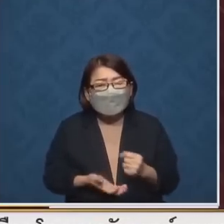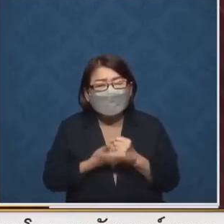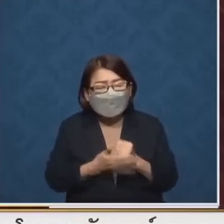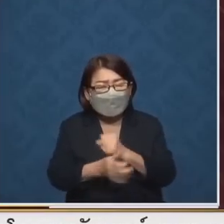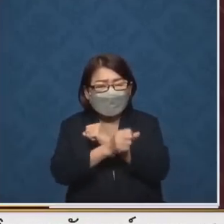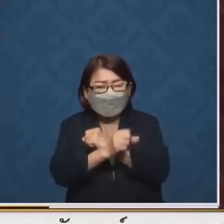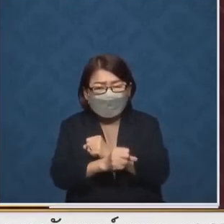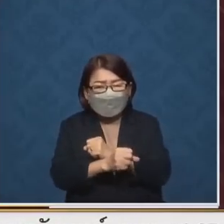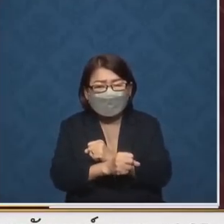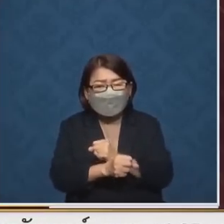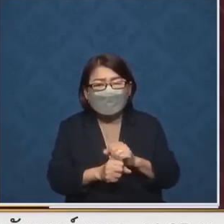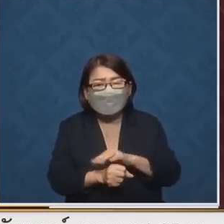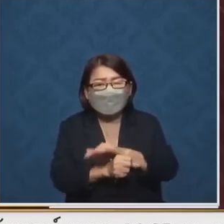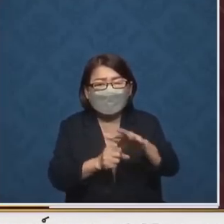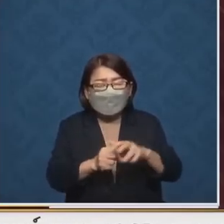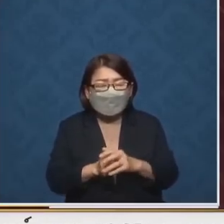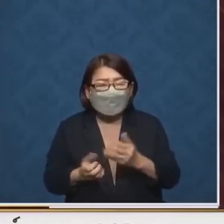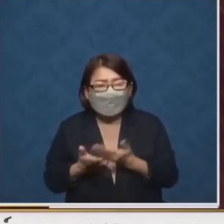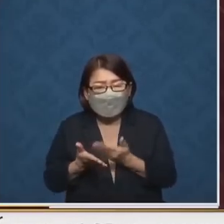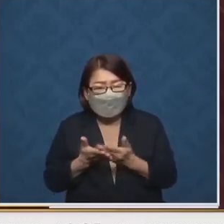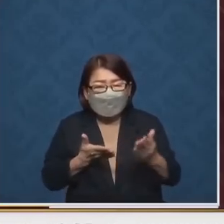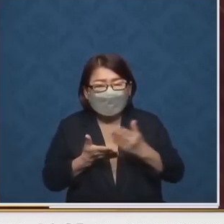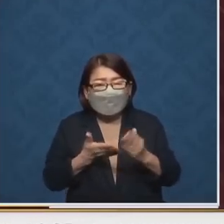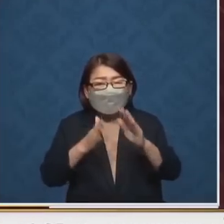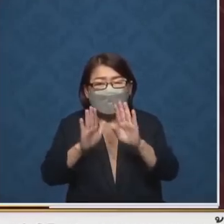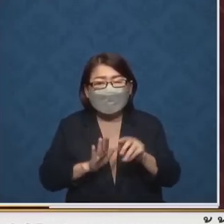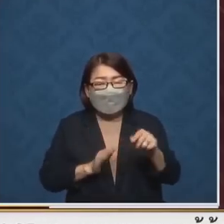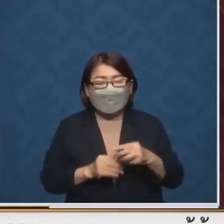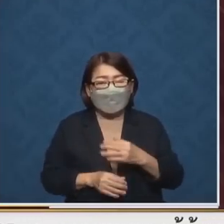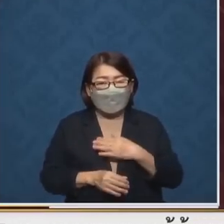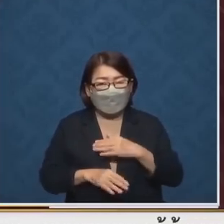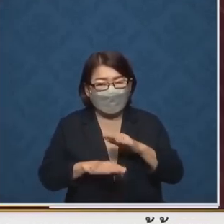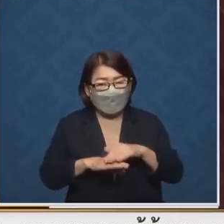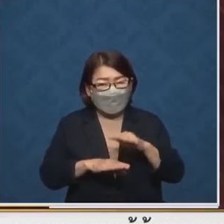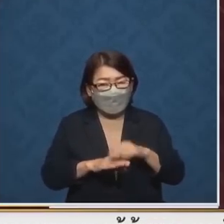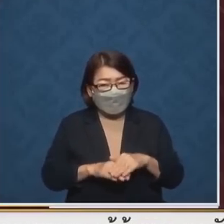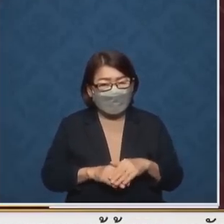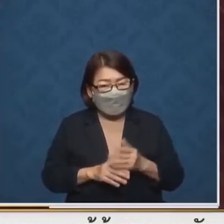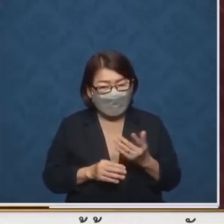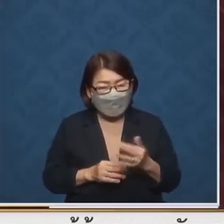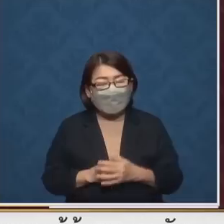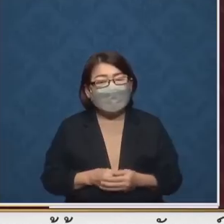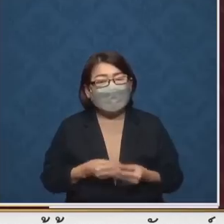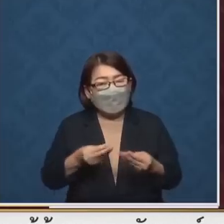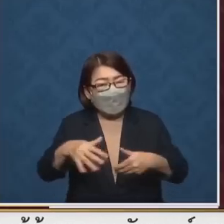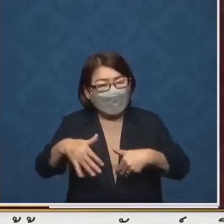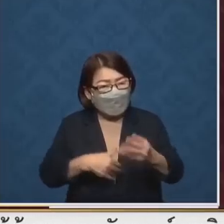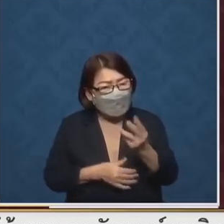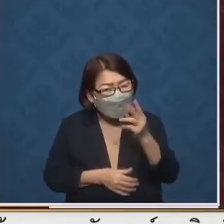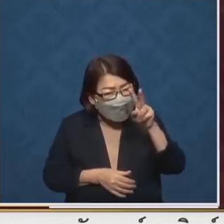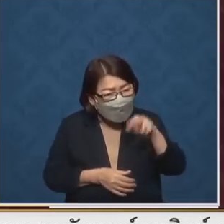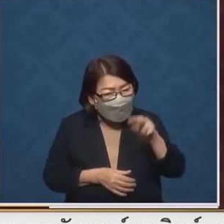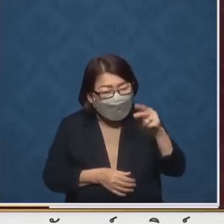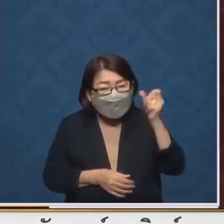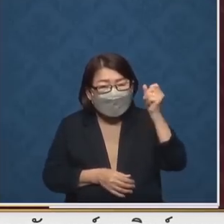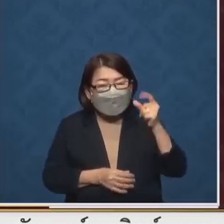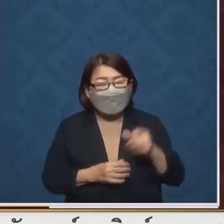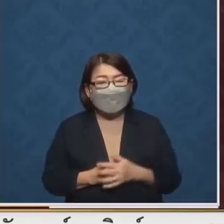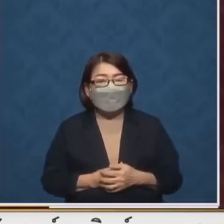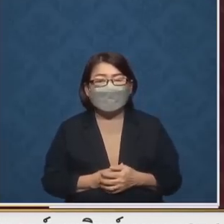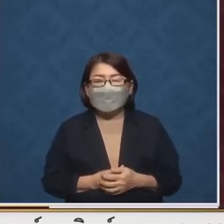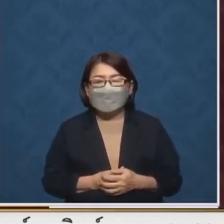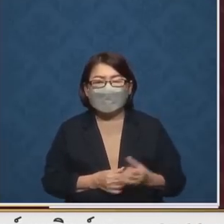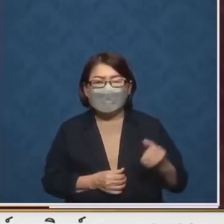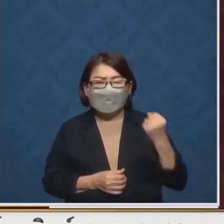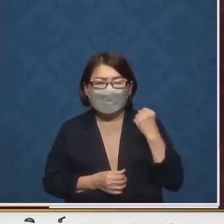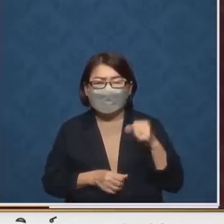้วท่ใช้จายเงินด้วยวิธีอย่นี้ครับผมย้ำนะครบ ก่อนผ่านสลายแ่นนี้เพื่อประชาชนเข้าใจครับไม่มีประสิ